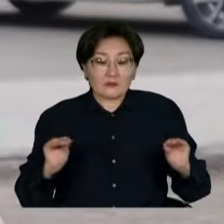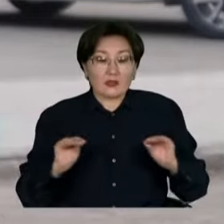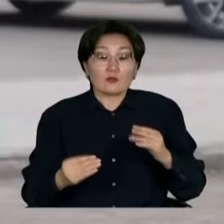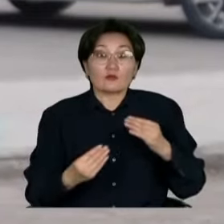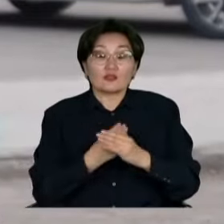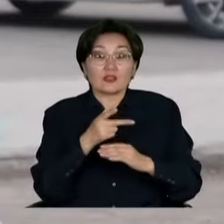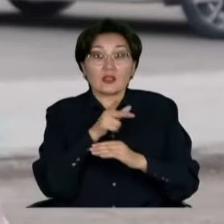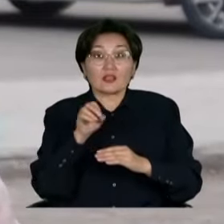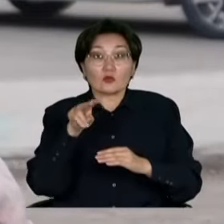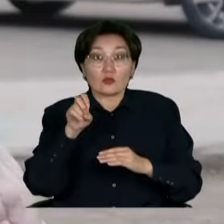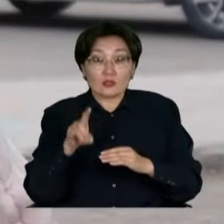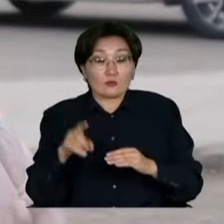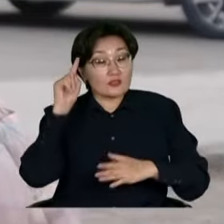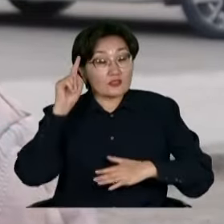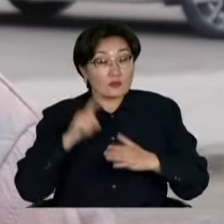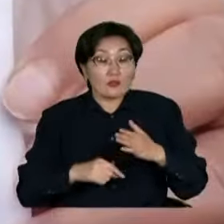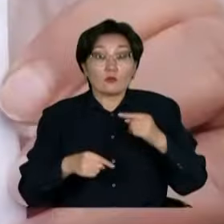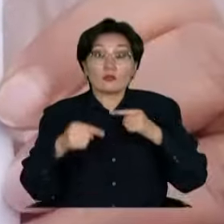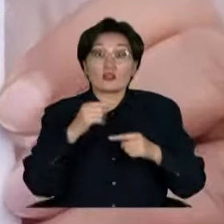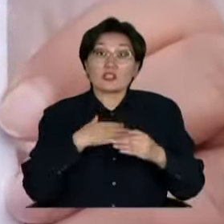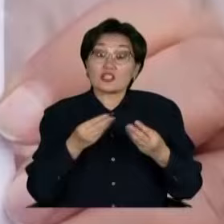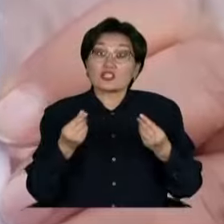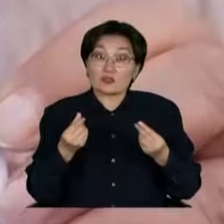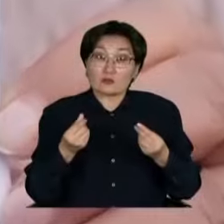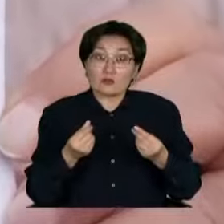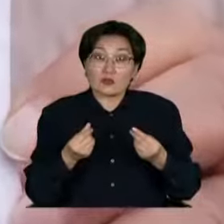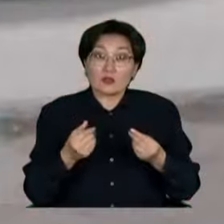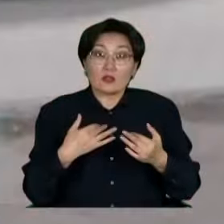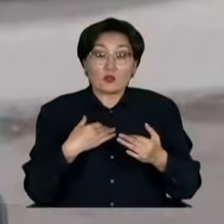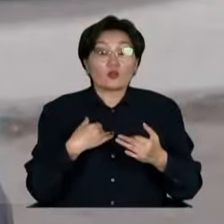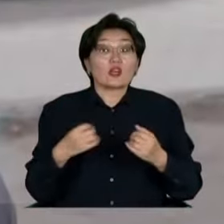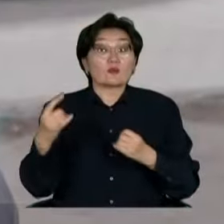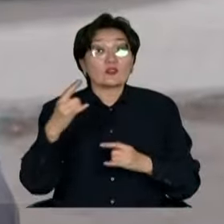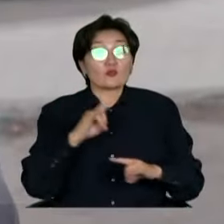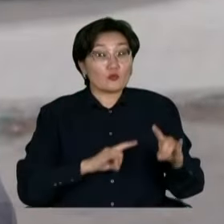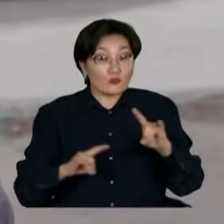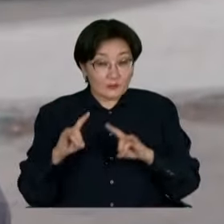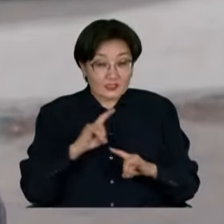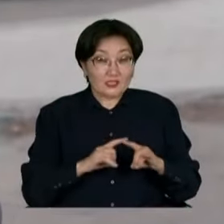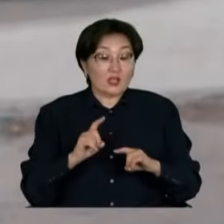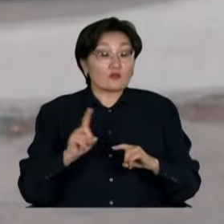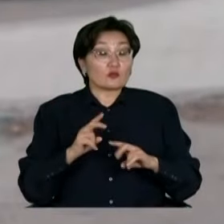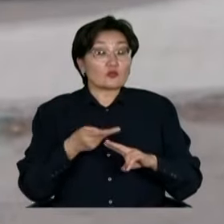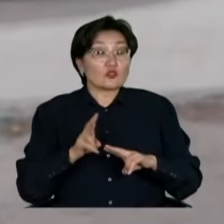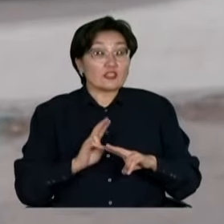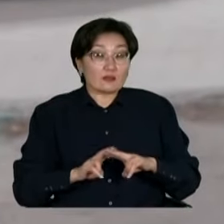соцсетях из Анголы. Мы же верили ему, пусть вернет наши деньги. Он нас убедил в том, что это